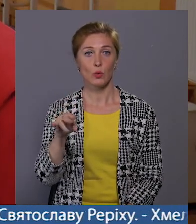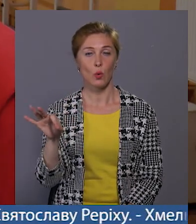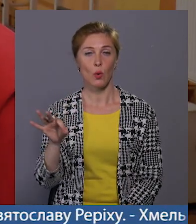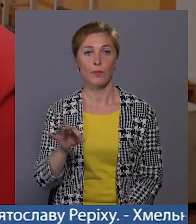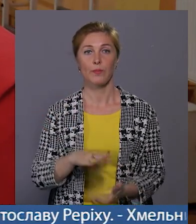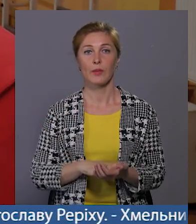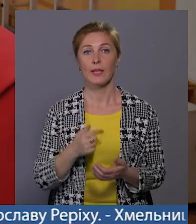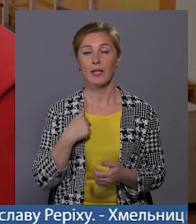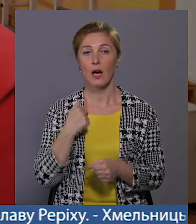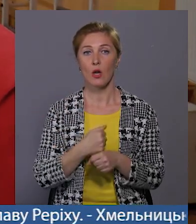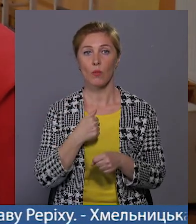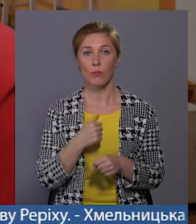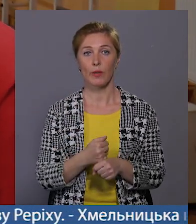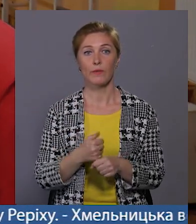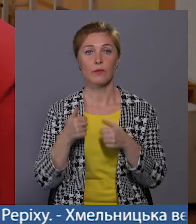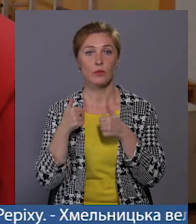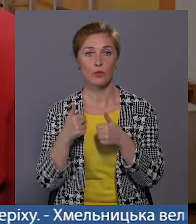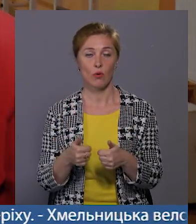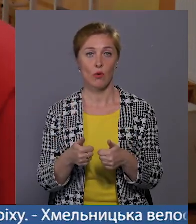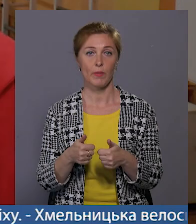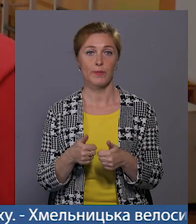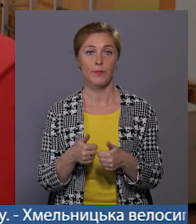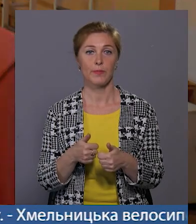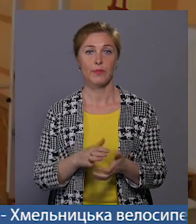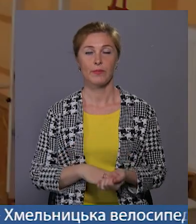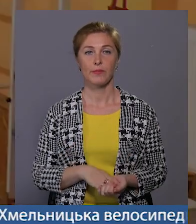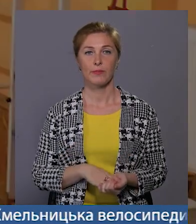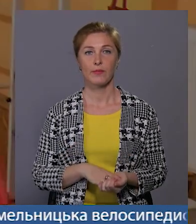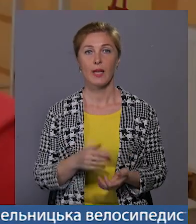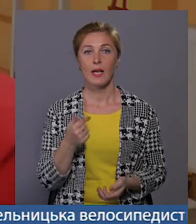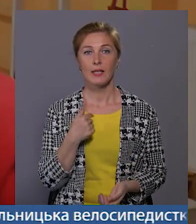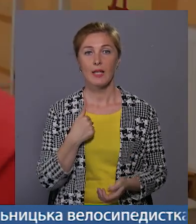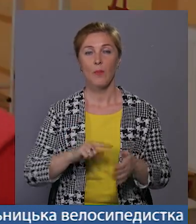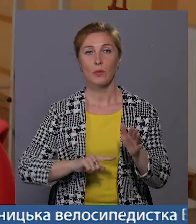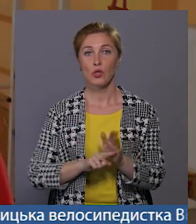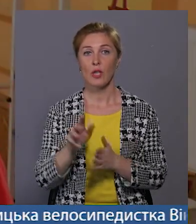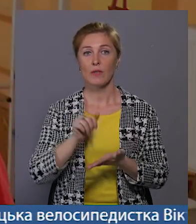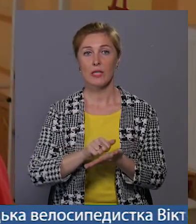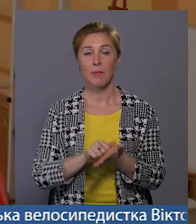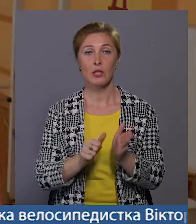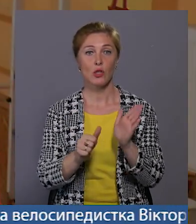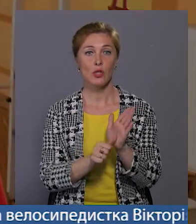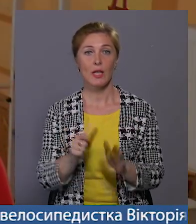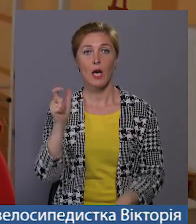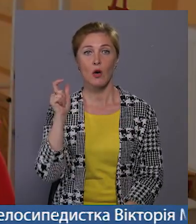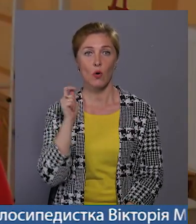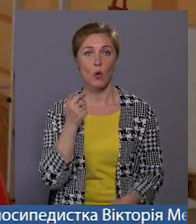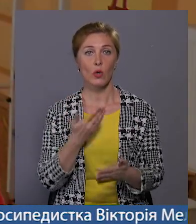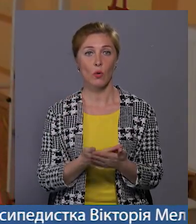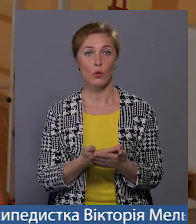я робив добре, і боліві на руки теж. Я починав займатися з 6 років, ось